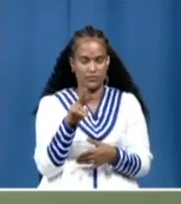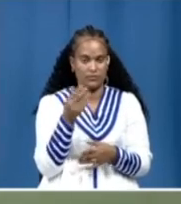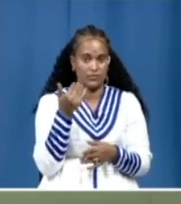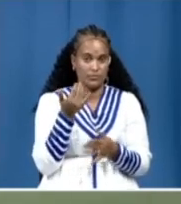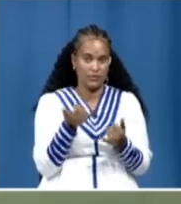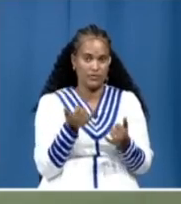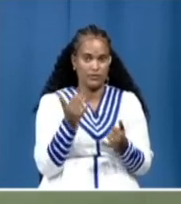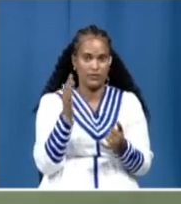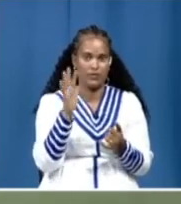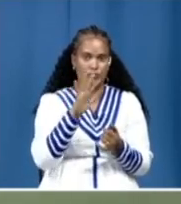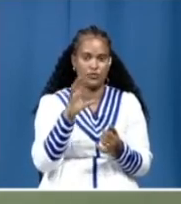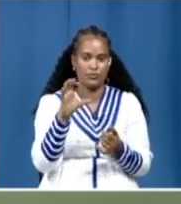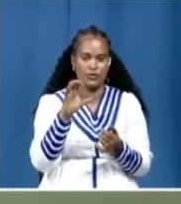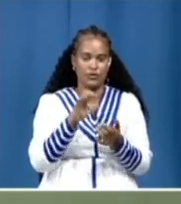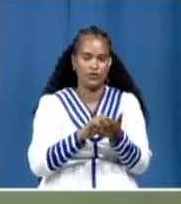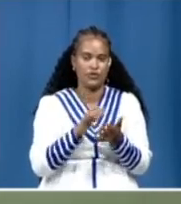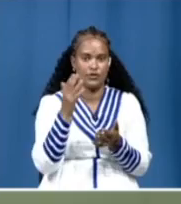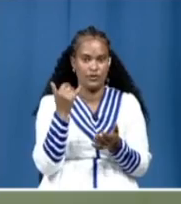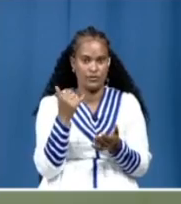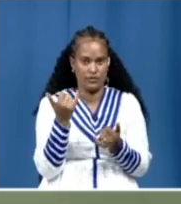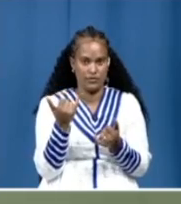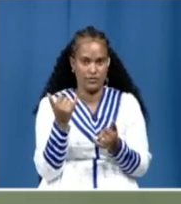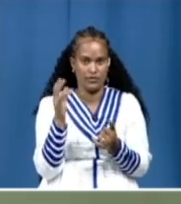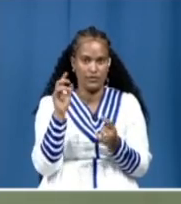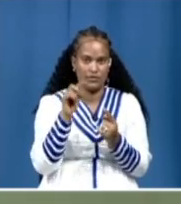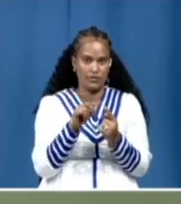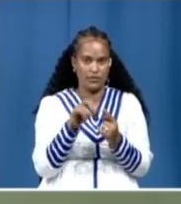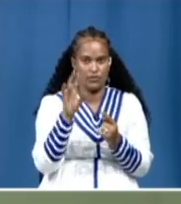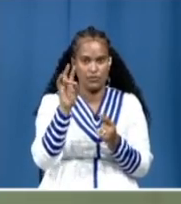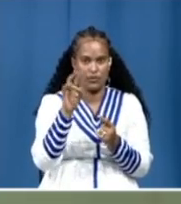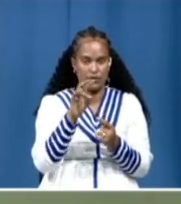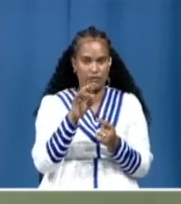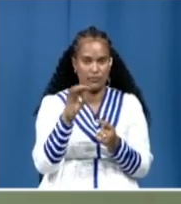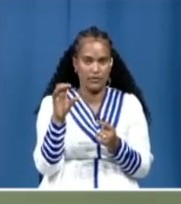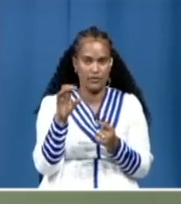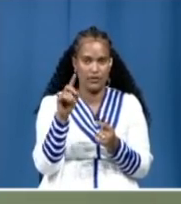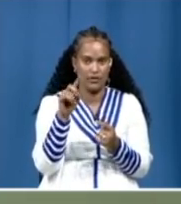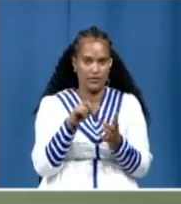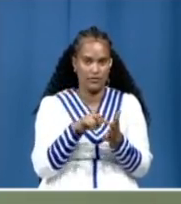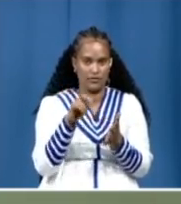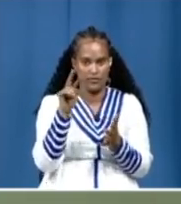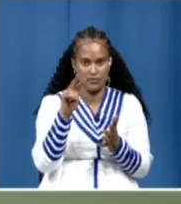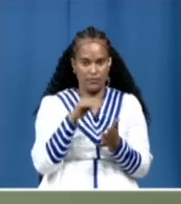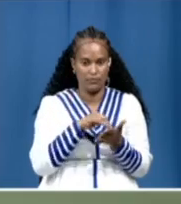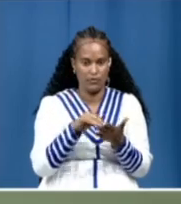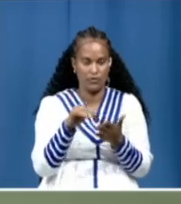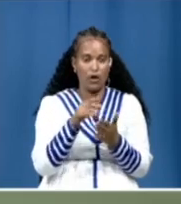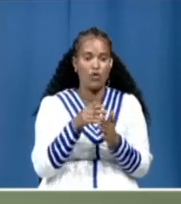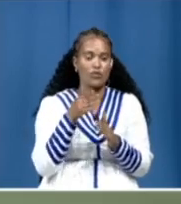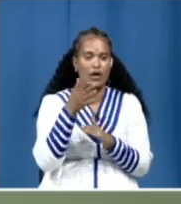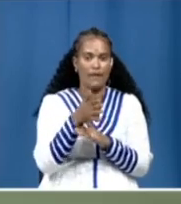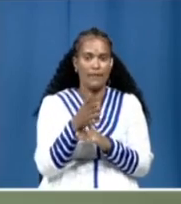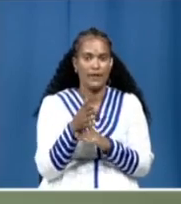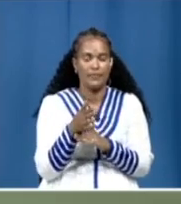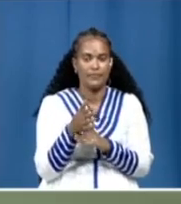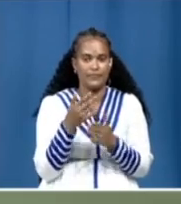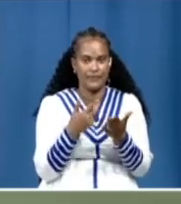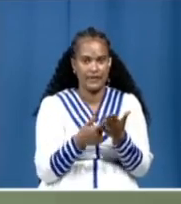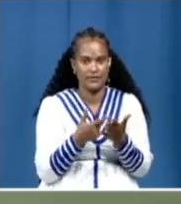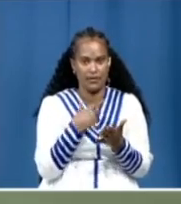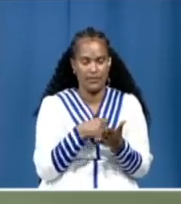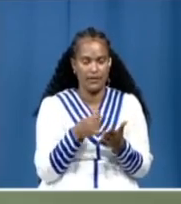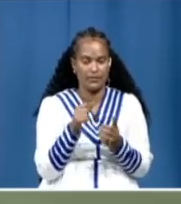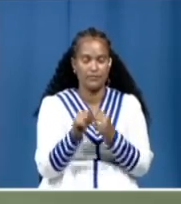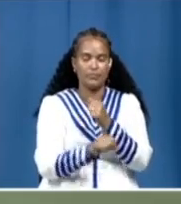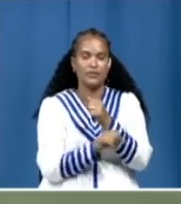قدم حزس كا حموشة ميتشحنيرو تاوس كا شوعات ميتشحنيرو حدينة وخلت ميلين كوين اللو كاونو خعبي زيت قلب مع أولاد